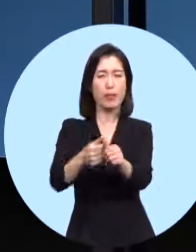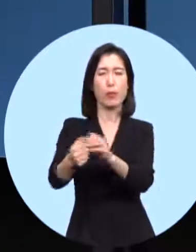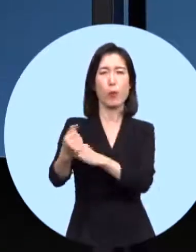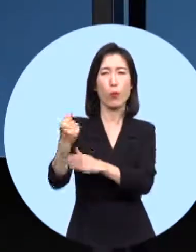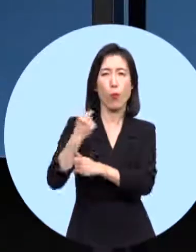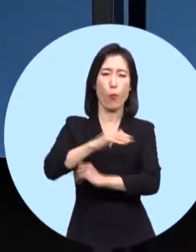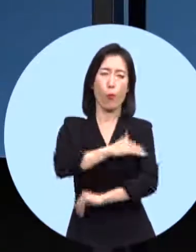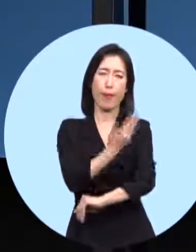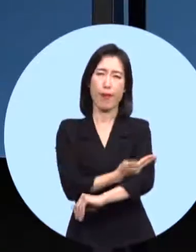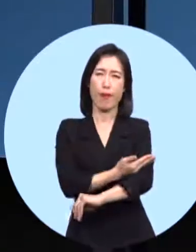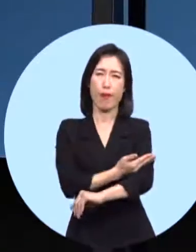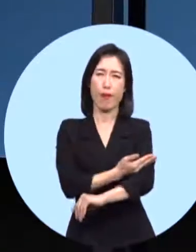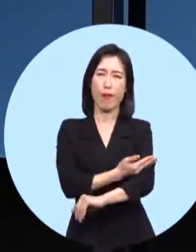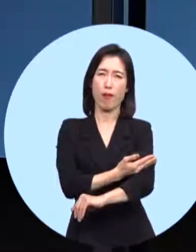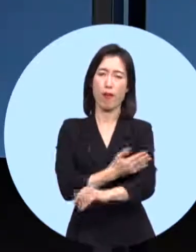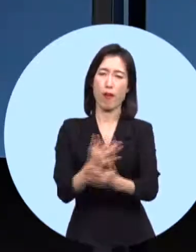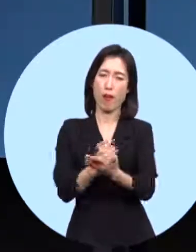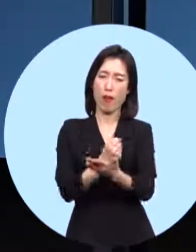합니다.